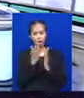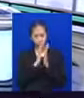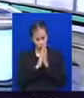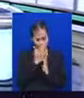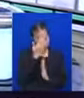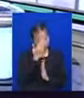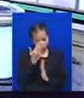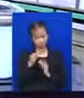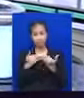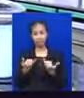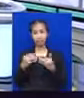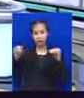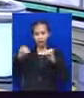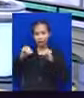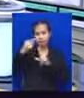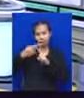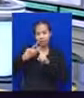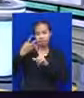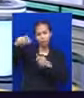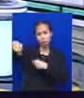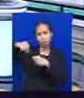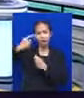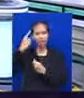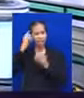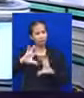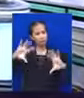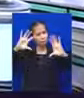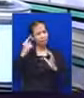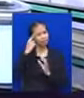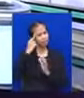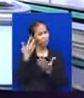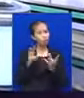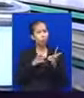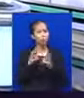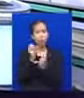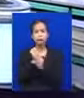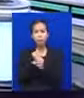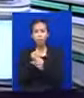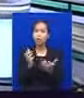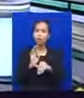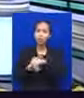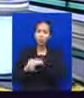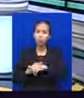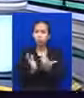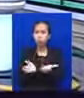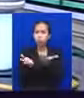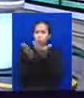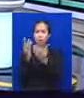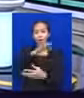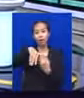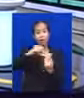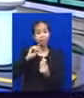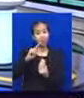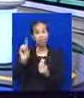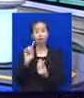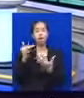สำหรับช่วงเทศกาลสงกรานต์ รัฐบาลน่าจะมีมาตรการในการกระตุ้นเศรษฐกิจช่วงนี้บ้างไหมครับ มีค่ะมีหลายหน่วยงานเลยนะคะออกมานอกจากมาตรการกระตุ้นเศรษฐกิจ